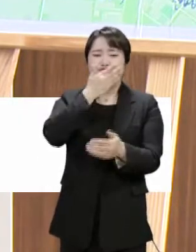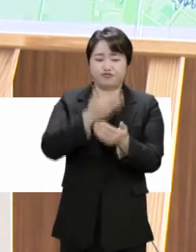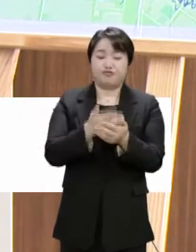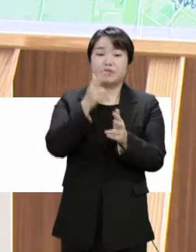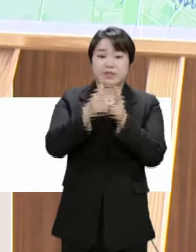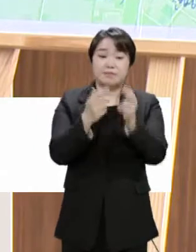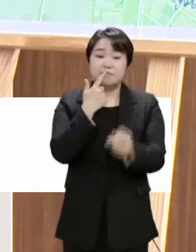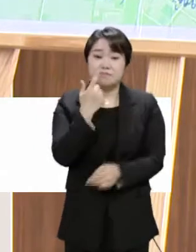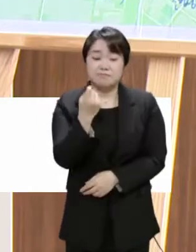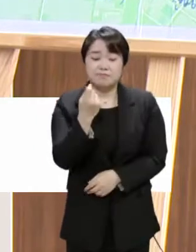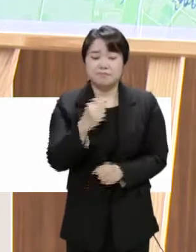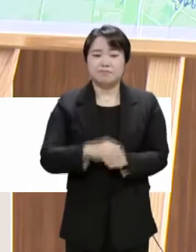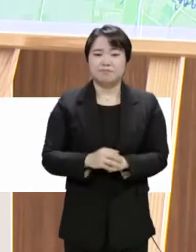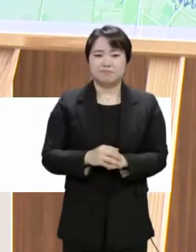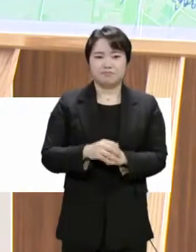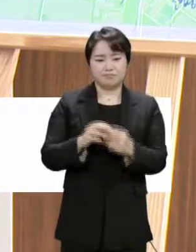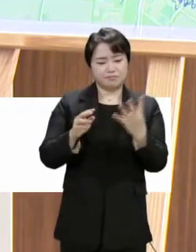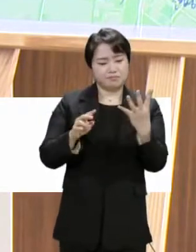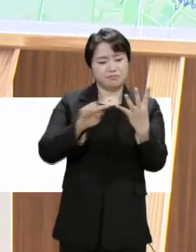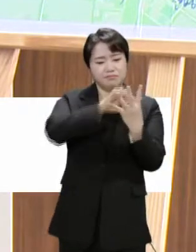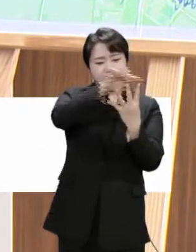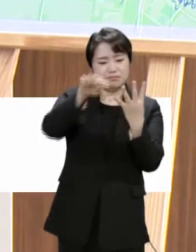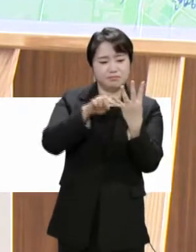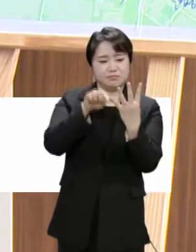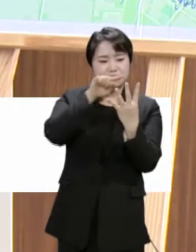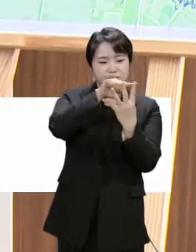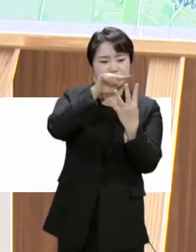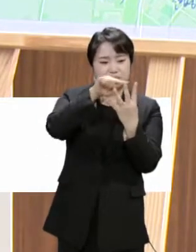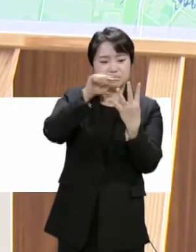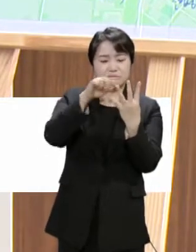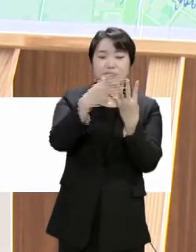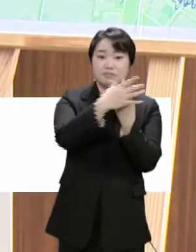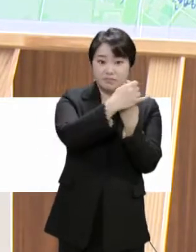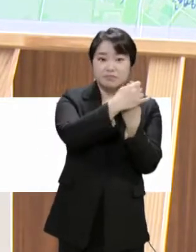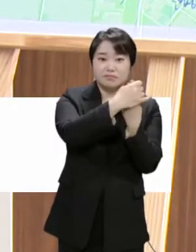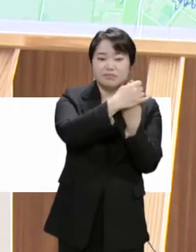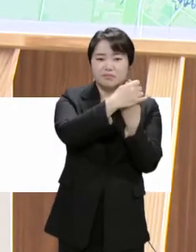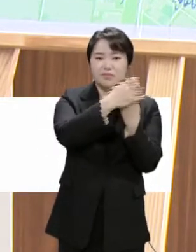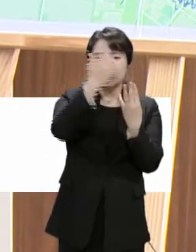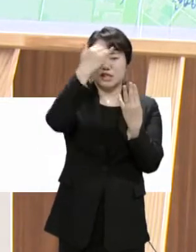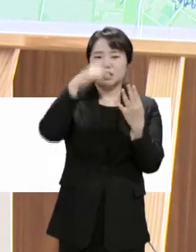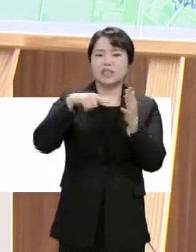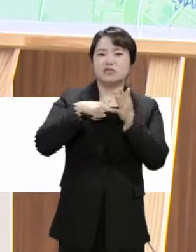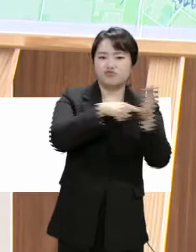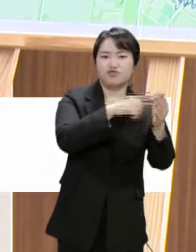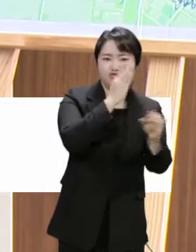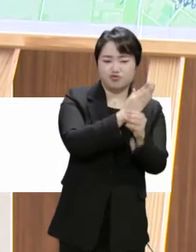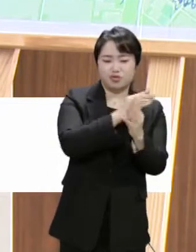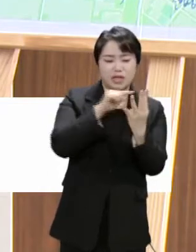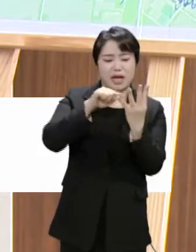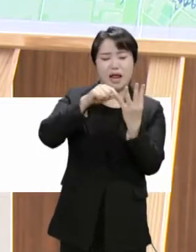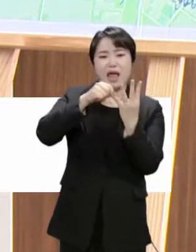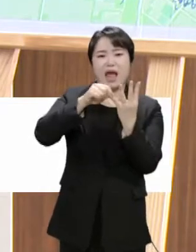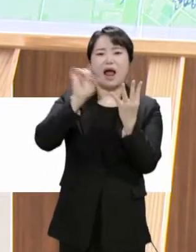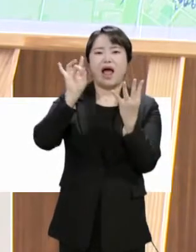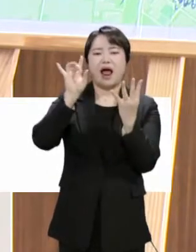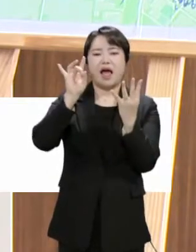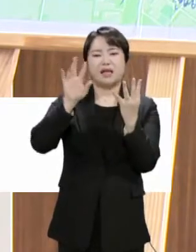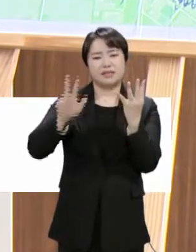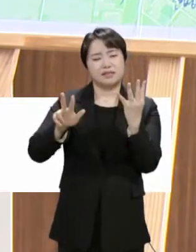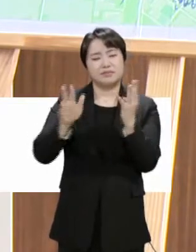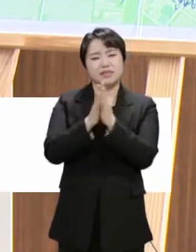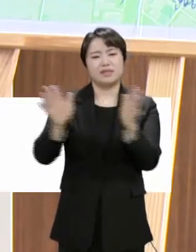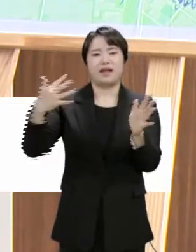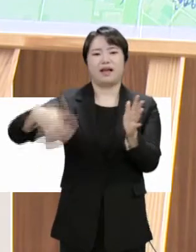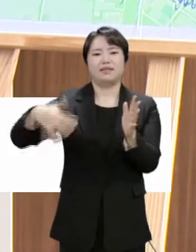세 가지 정도는 어느 정도 완성이 돼서 지금 진행 중에 있고요. 한 가지가 아직 이제 마무리가 아니라 이제 착수를